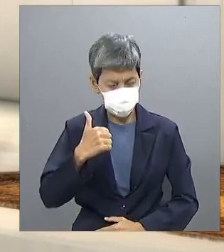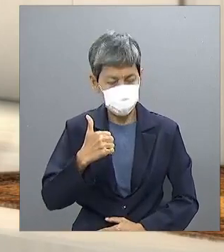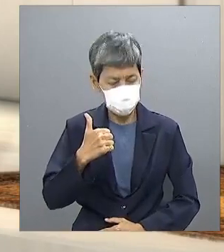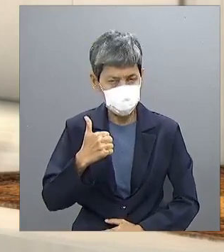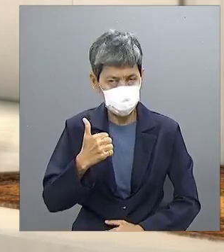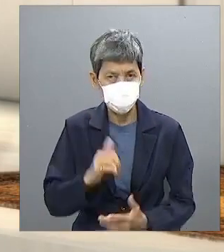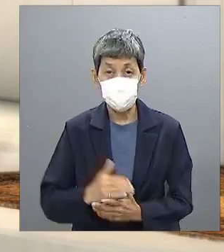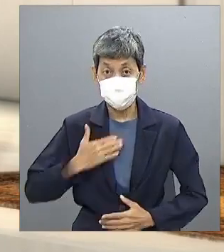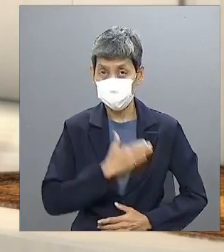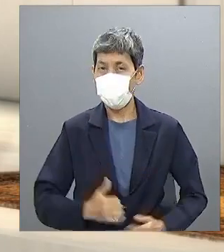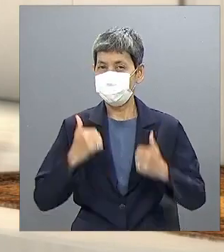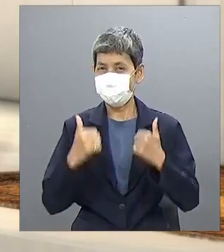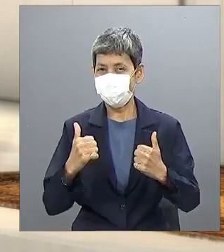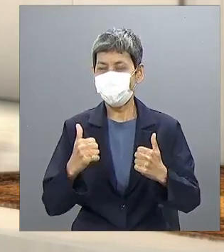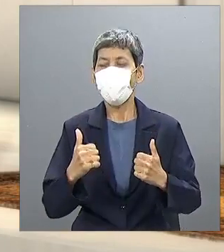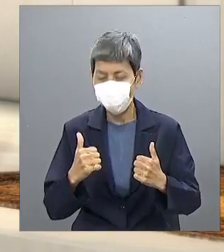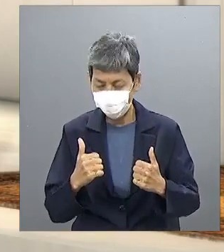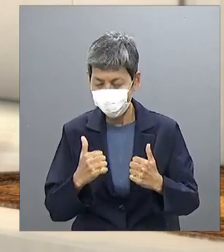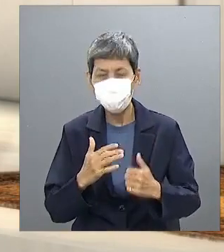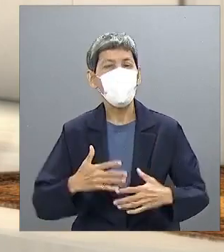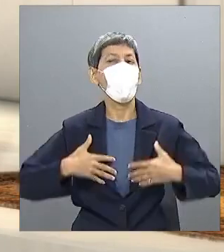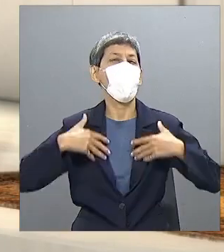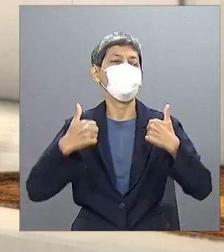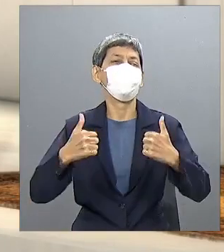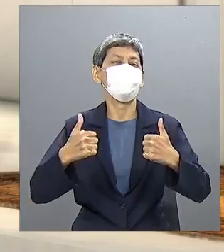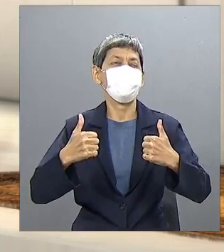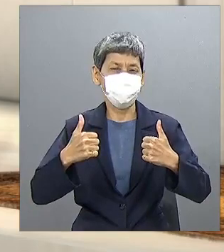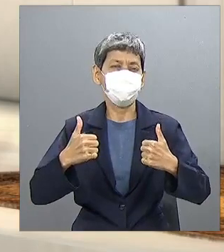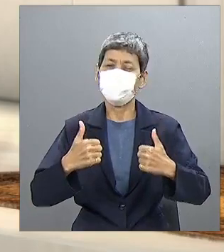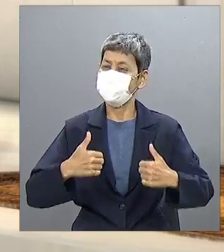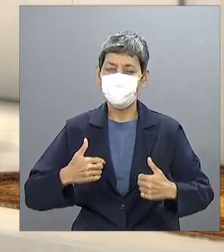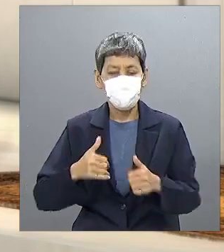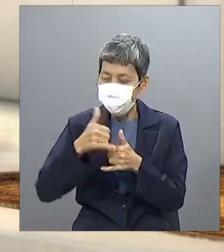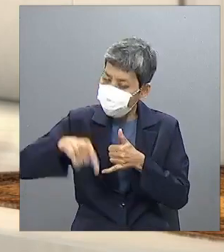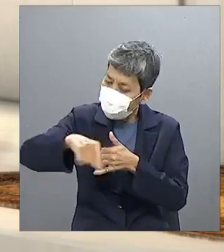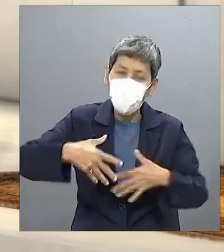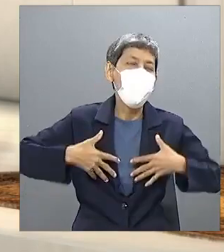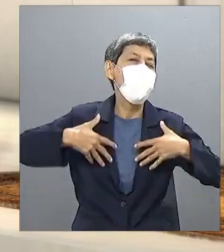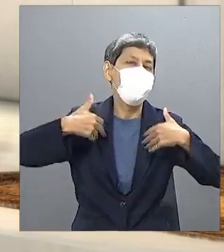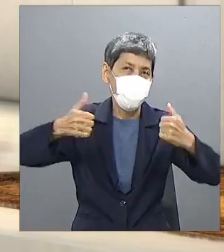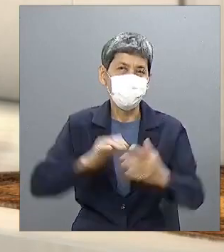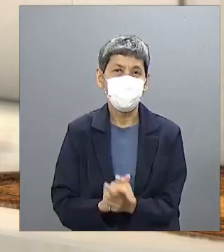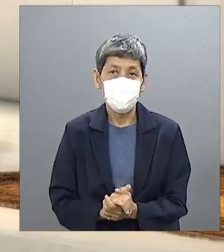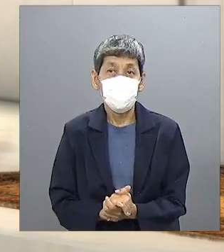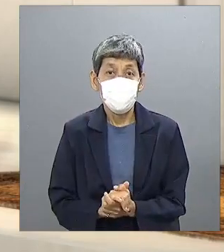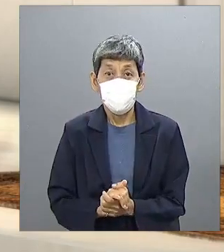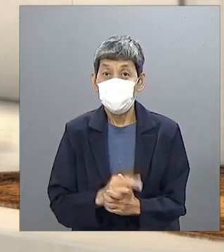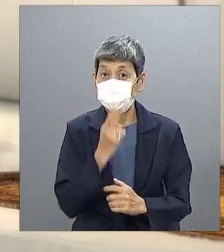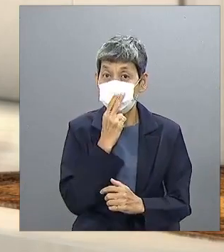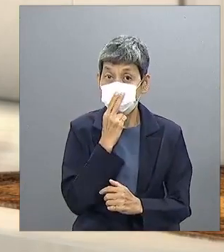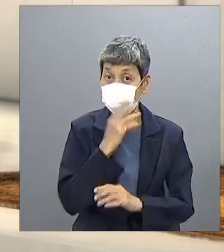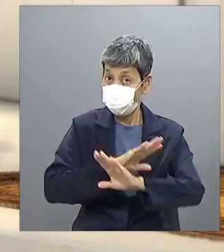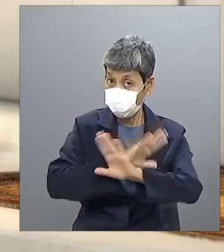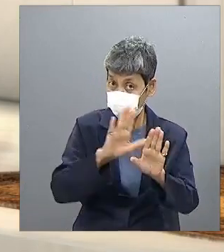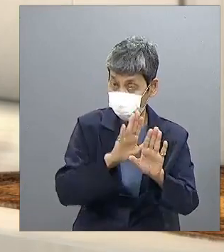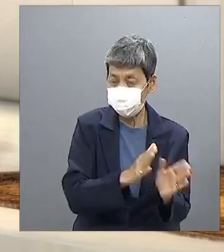สุขภาพที่ดีคือเป็นความสุขที่ดีของเราด้วยแล้วก็ดีกับคนรอบข้างด้วยนะคะนอกจากเรื่องของการวัดบุรีโลกแล้ว